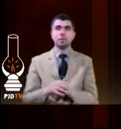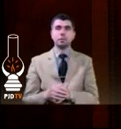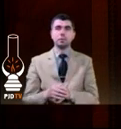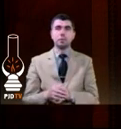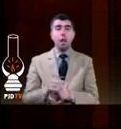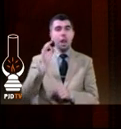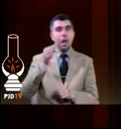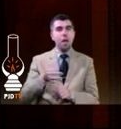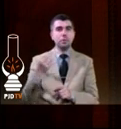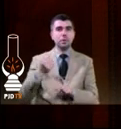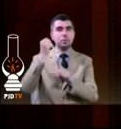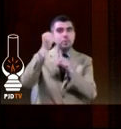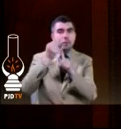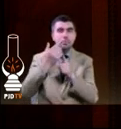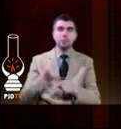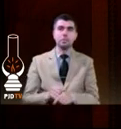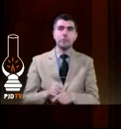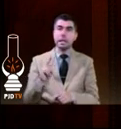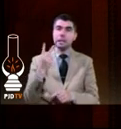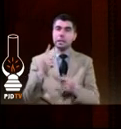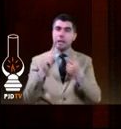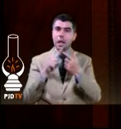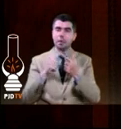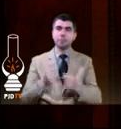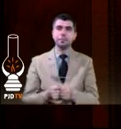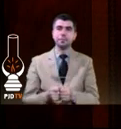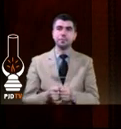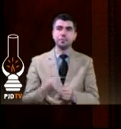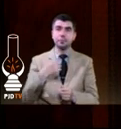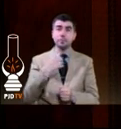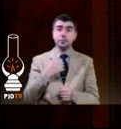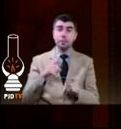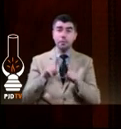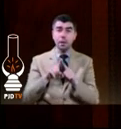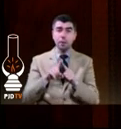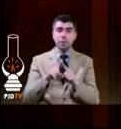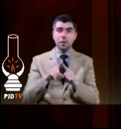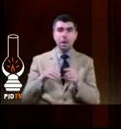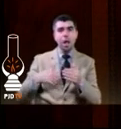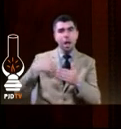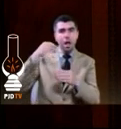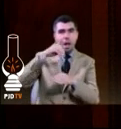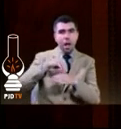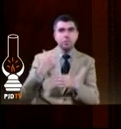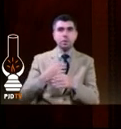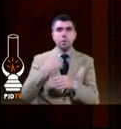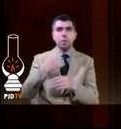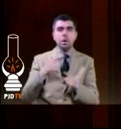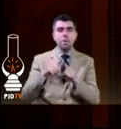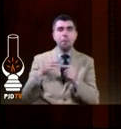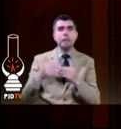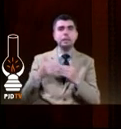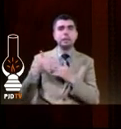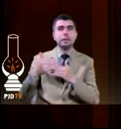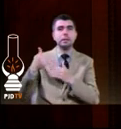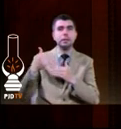خصنا نعملوه. الثاني يمكن لينا ندوروا الكلام ونبقاو ندوروا